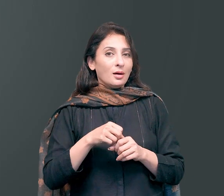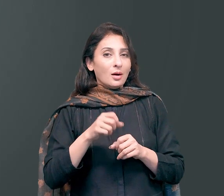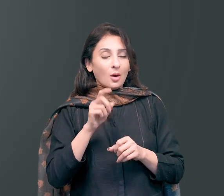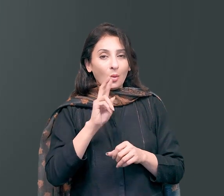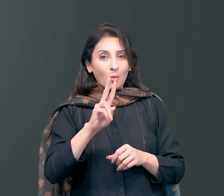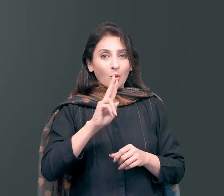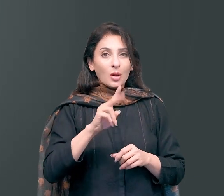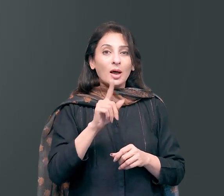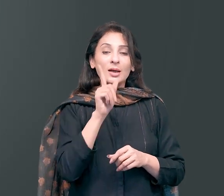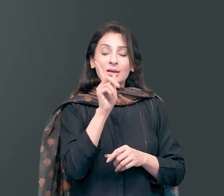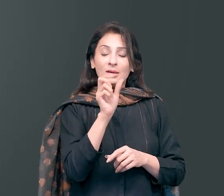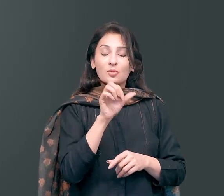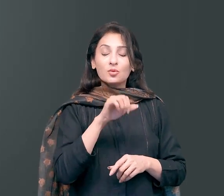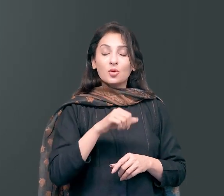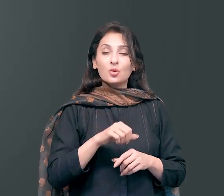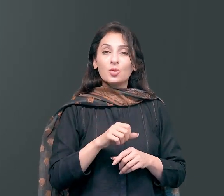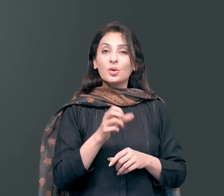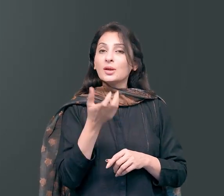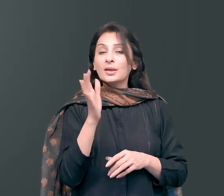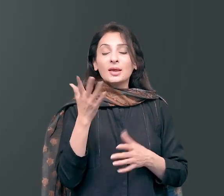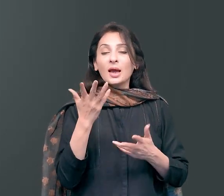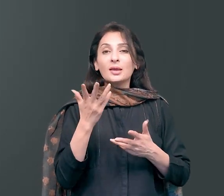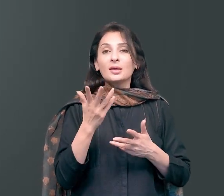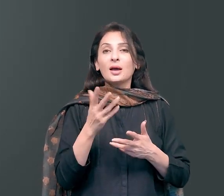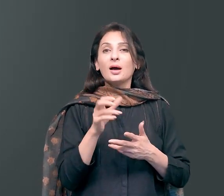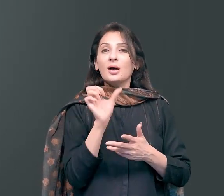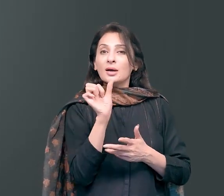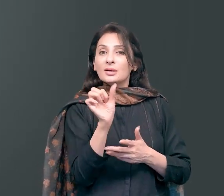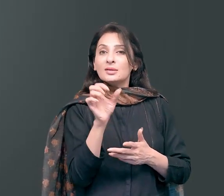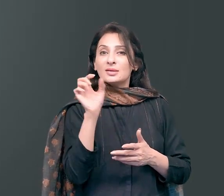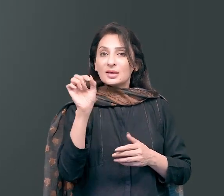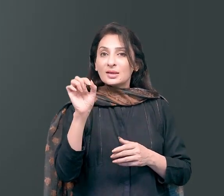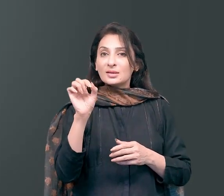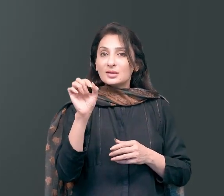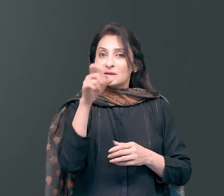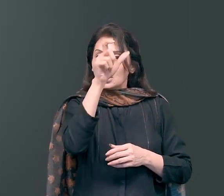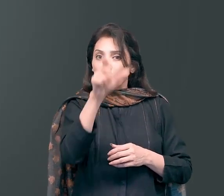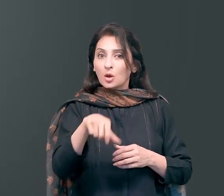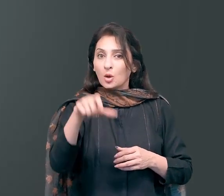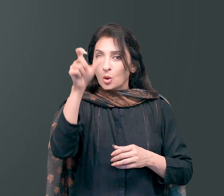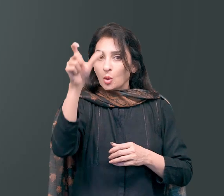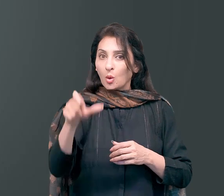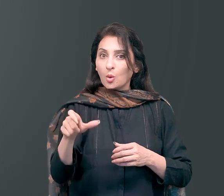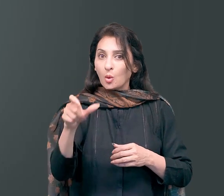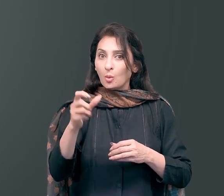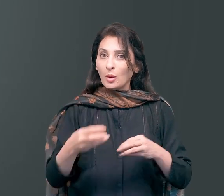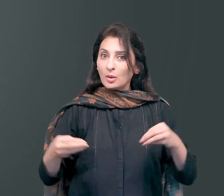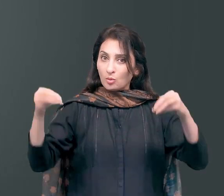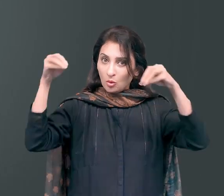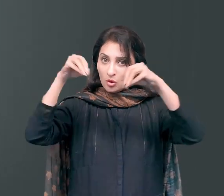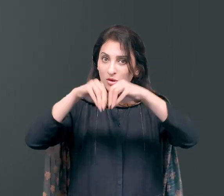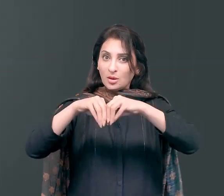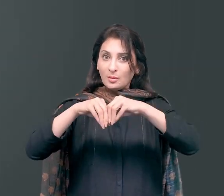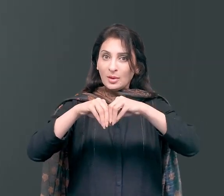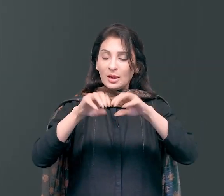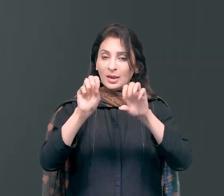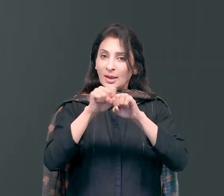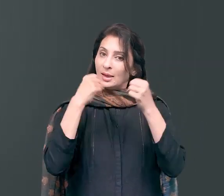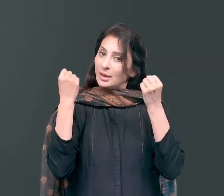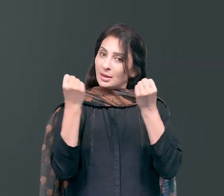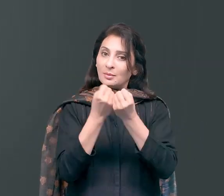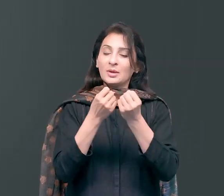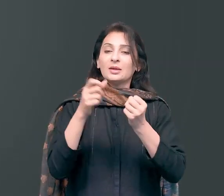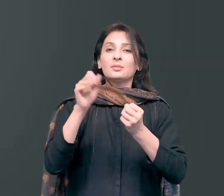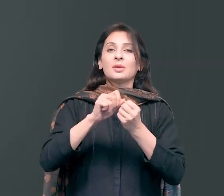دی، جس کے ذمہ یہ تھا کہ وہ دیکھے کہ آئندہ مسلمان جنگ کے دوران اور جنگ